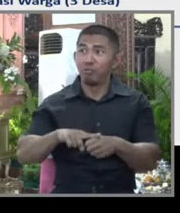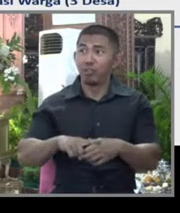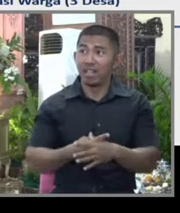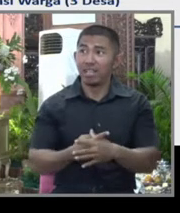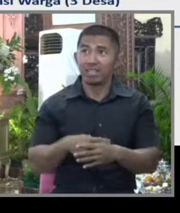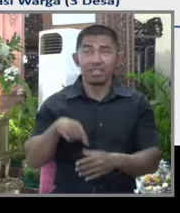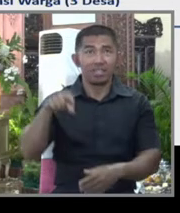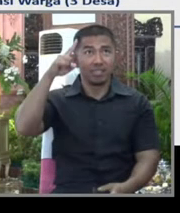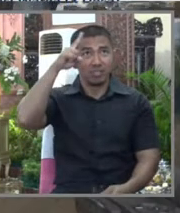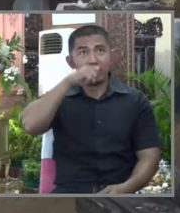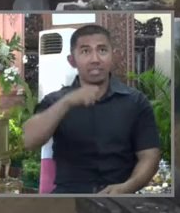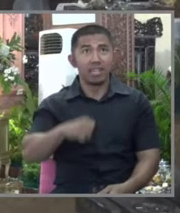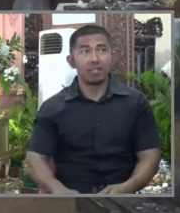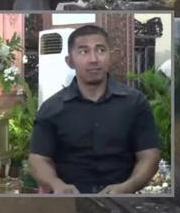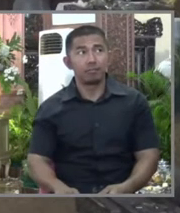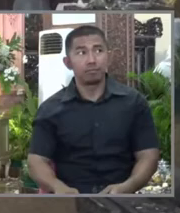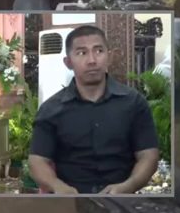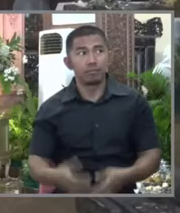kesulitan